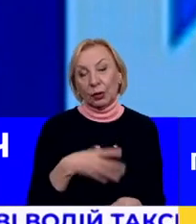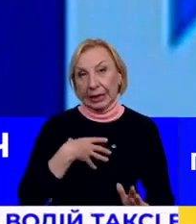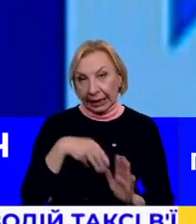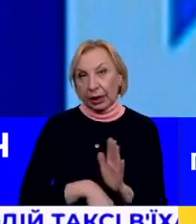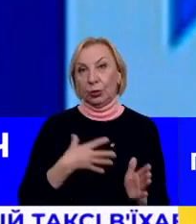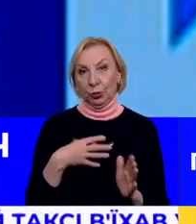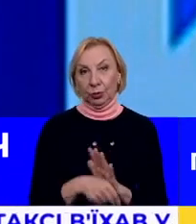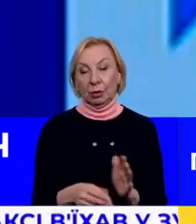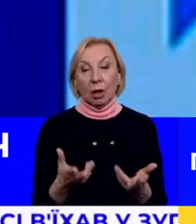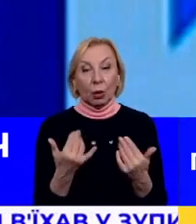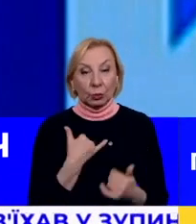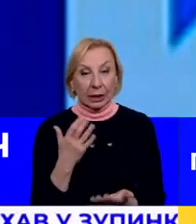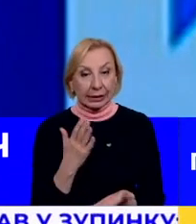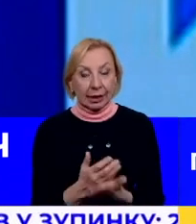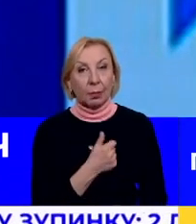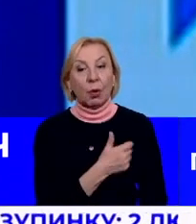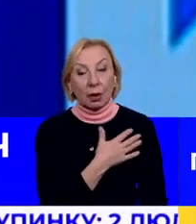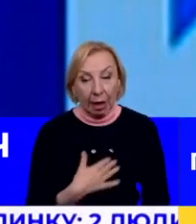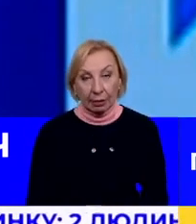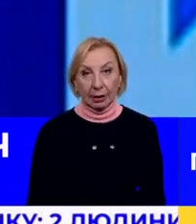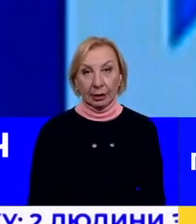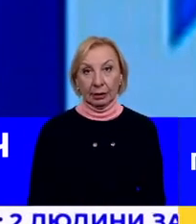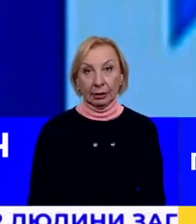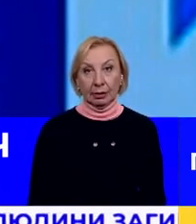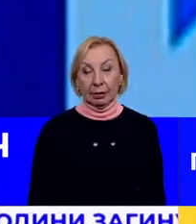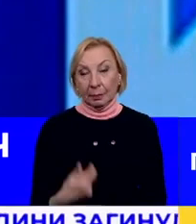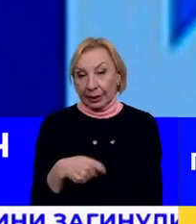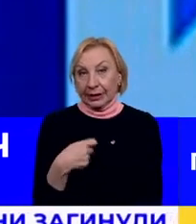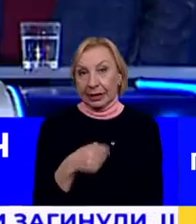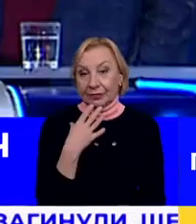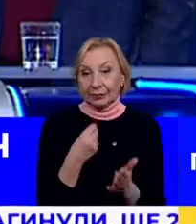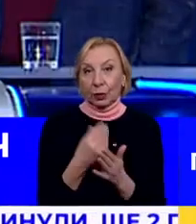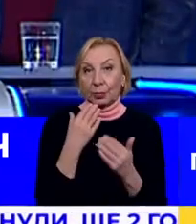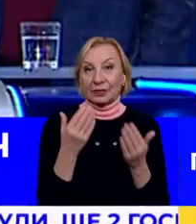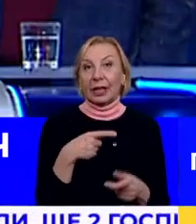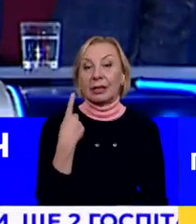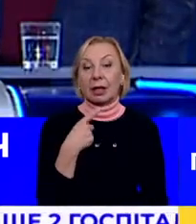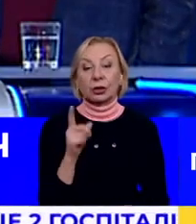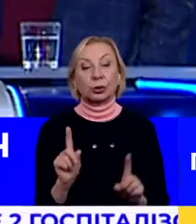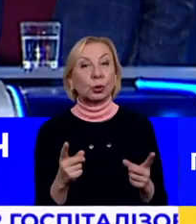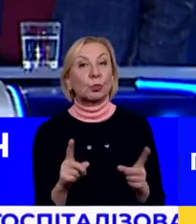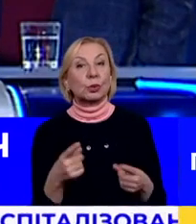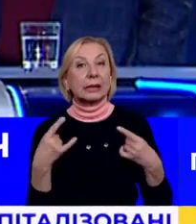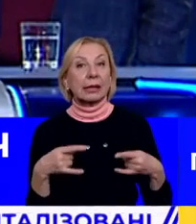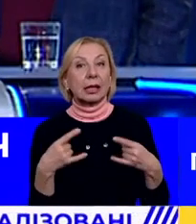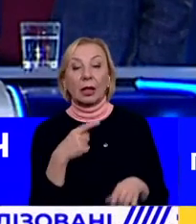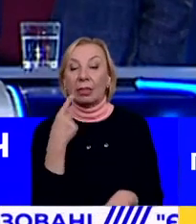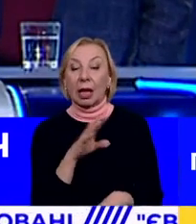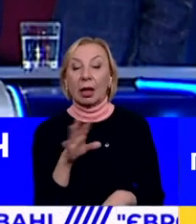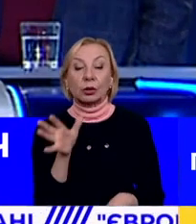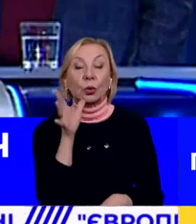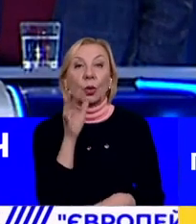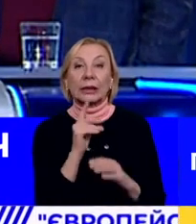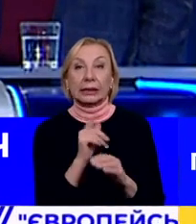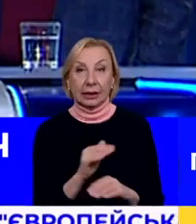нас є поранені, так, у нас стріляють, ми розповідаємо про це. Пан президент у своєму зверненні каже, чомусь телеканали ніколи не кажуть, коли тиша. Ми говоримо,